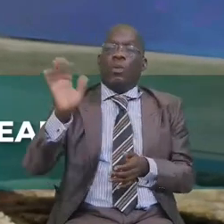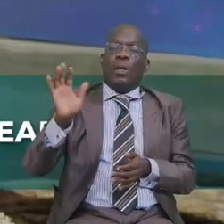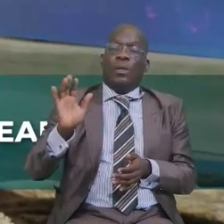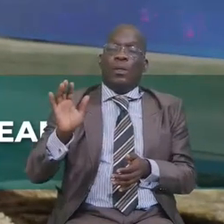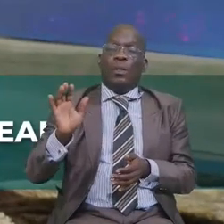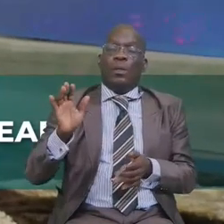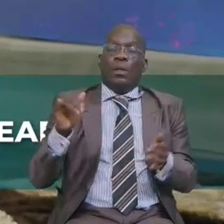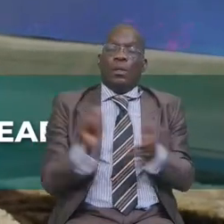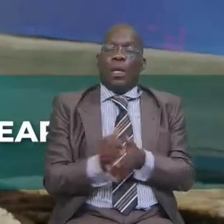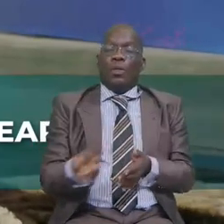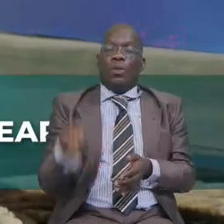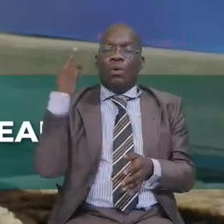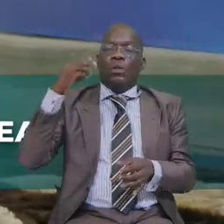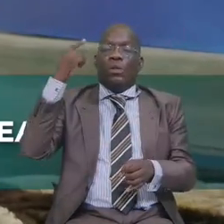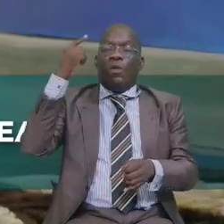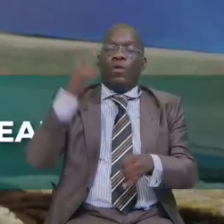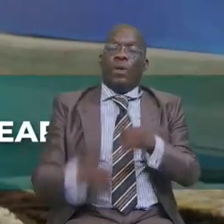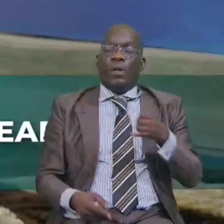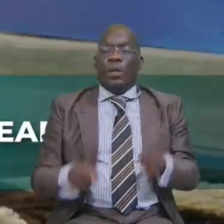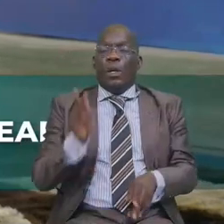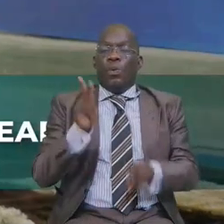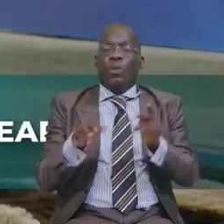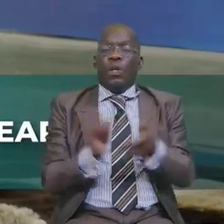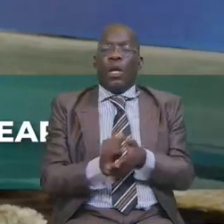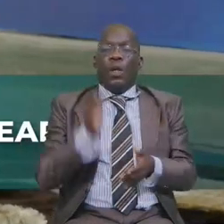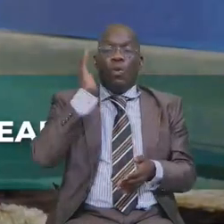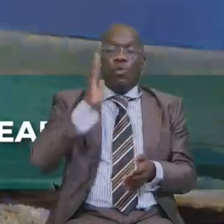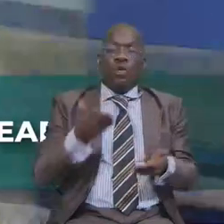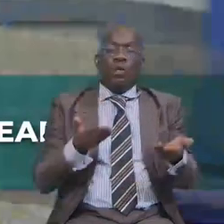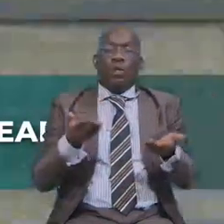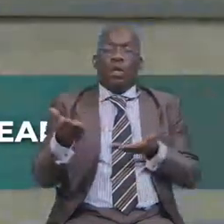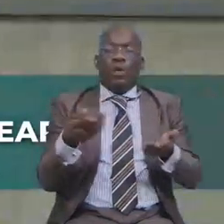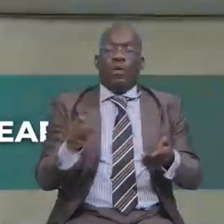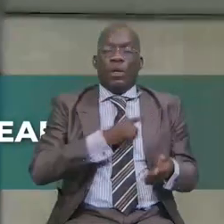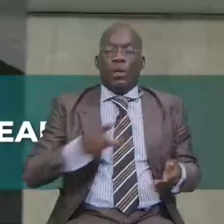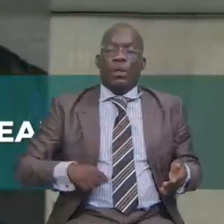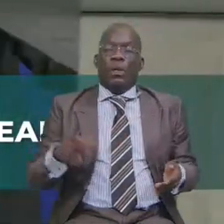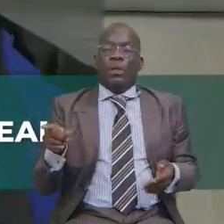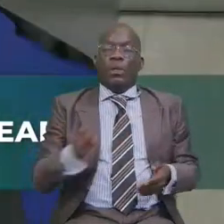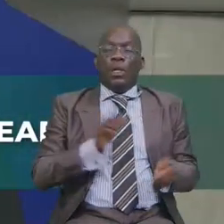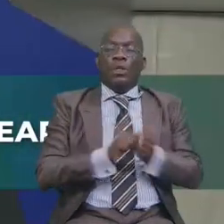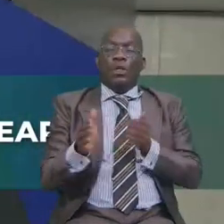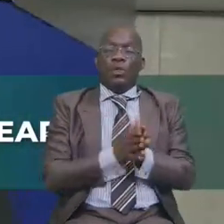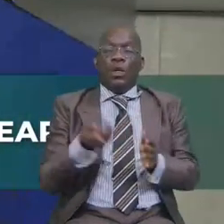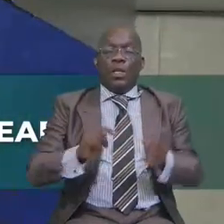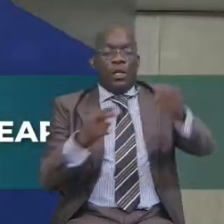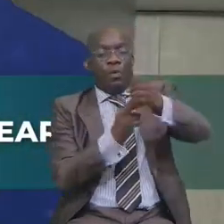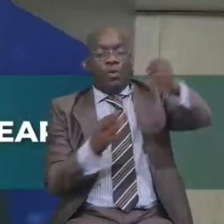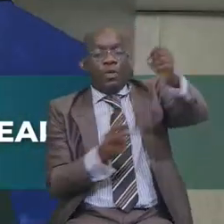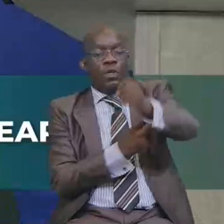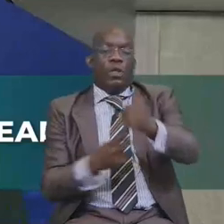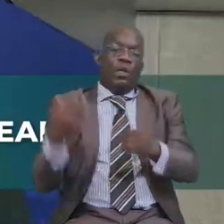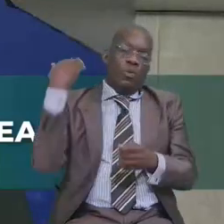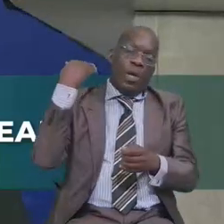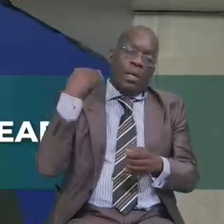C'est terminé. Ceux qui veulent servir le Seigneur, ils brûlent le pont derrière eux. Ils disent,